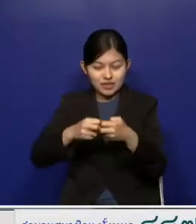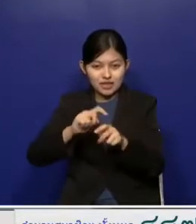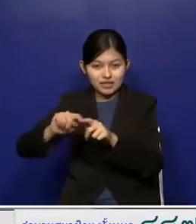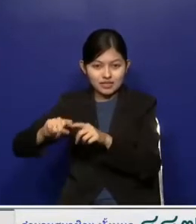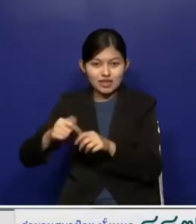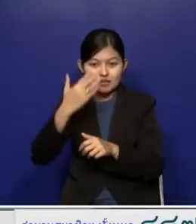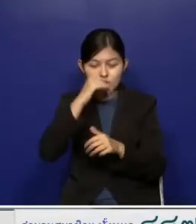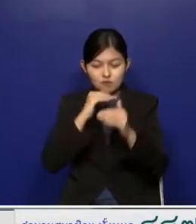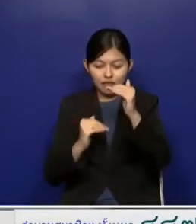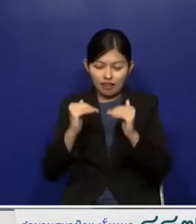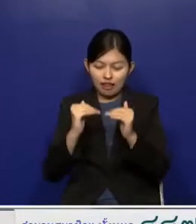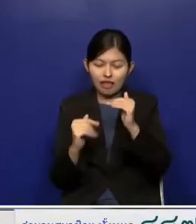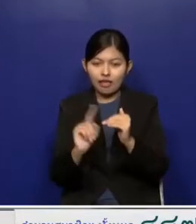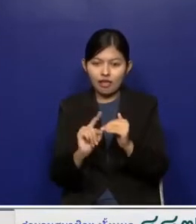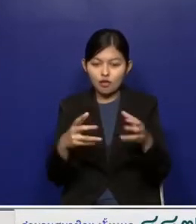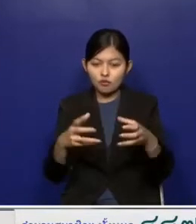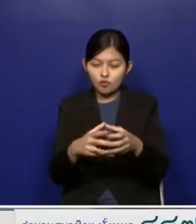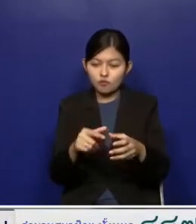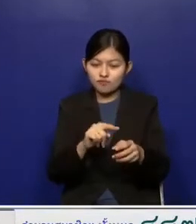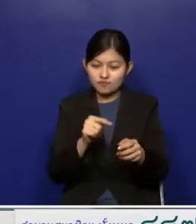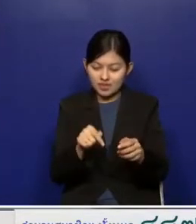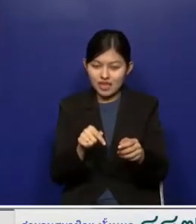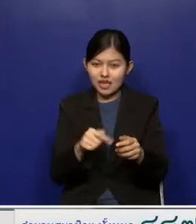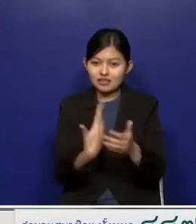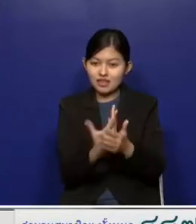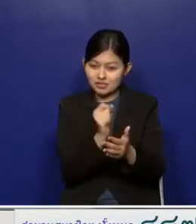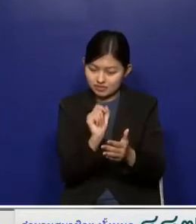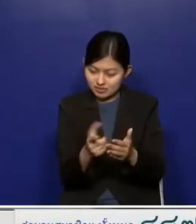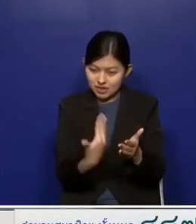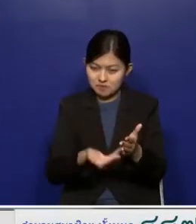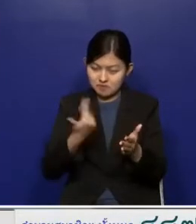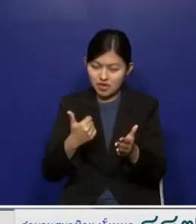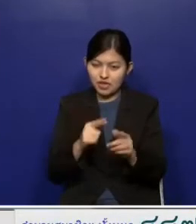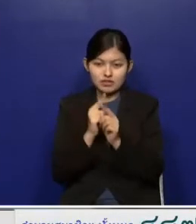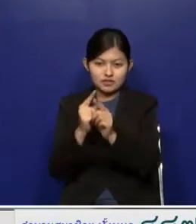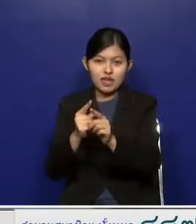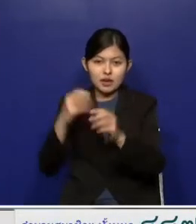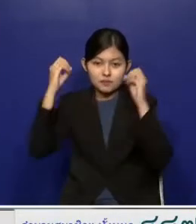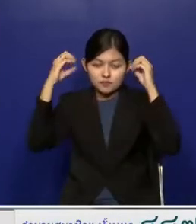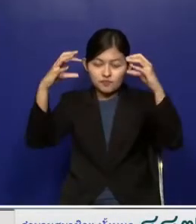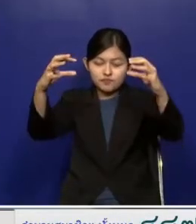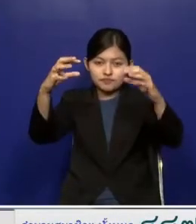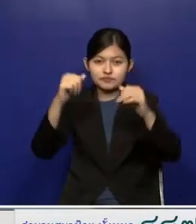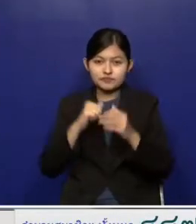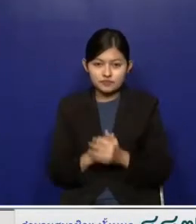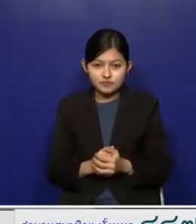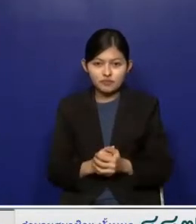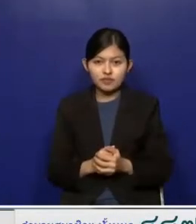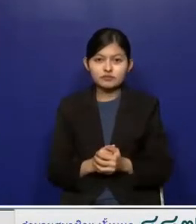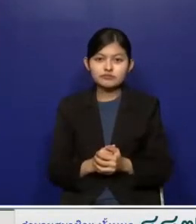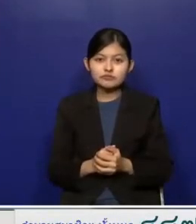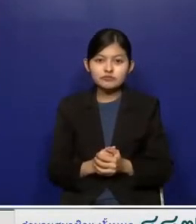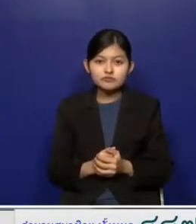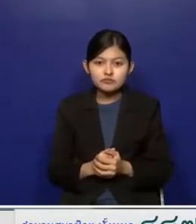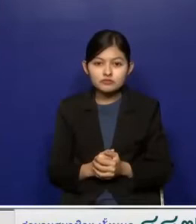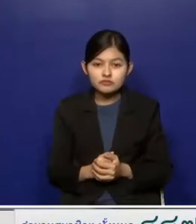กล่มคนเห่านี้ต้องจ่ายขาไฟฟาในอัตราเดีวกับที่บริษัตร์ก่อสรางขอติดตงมเตอรไฟฟ้าเพื่ไปทำ